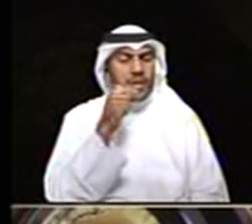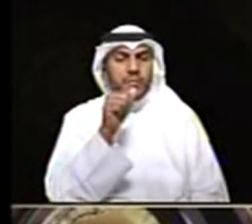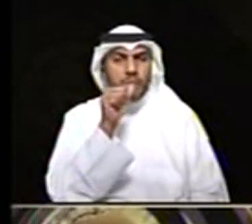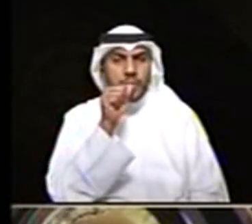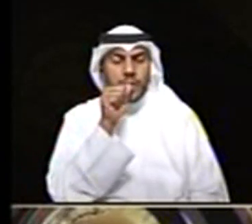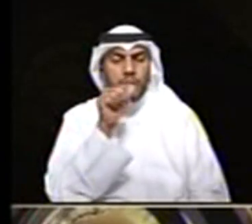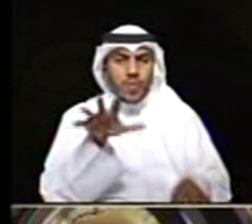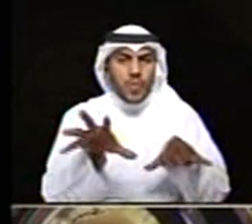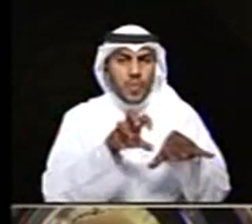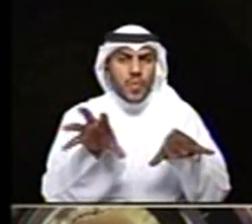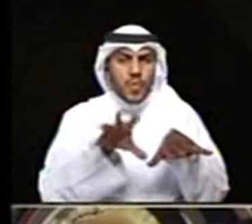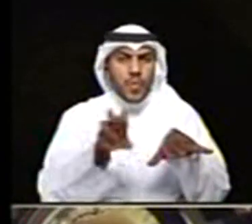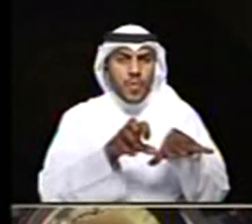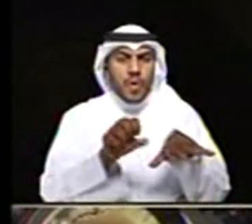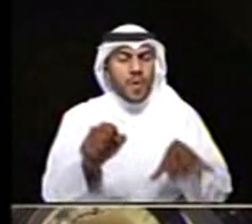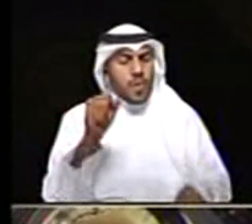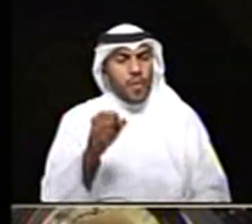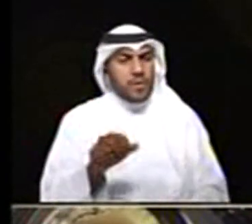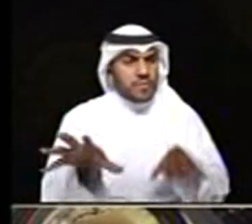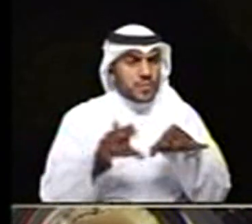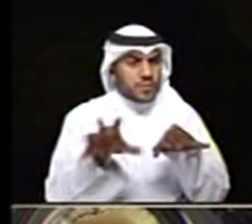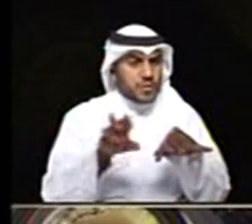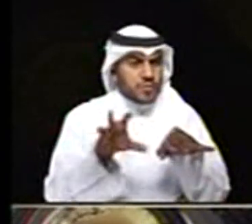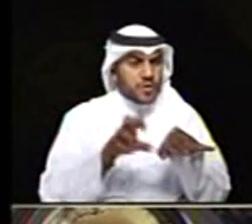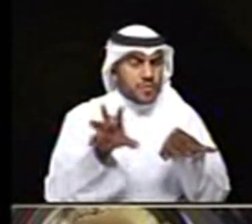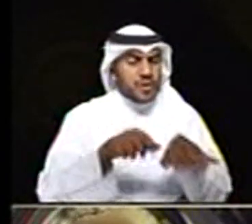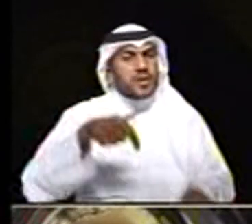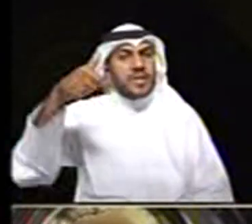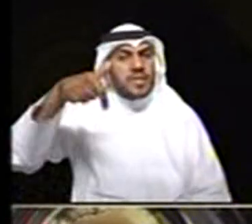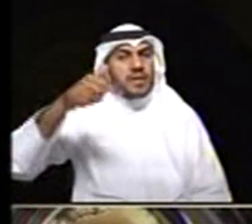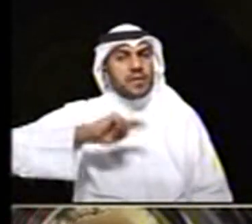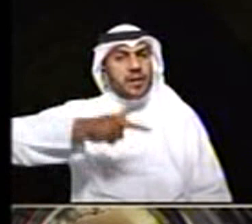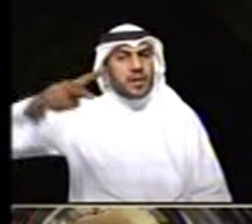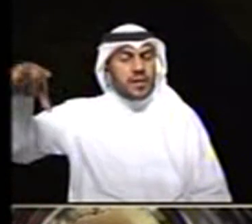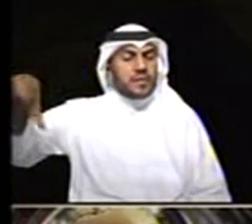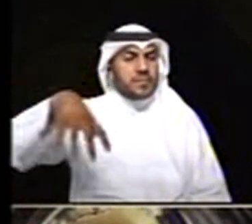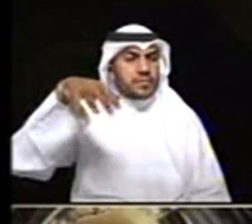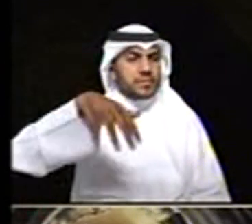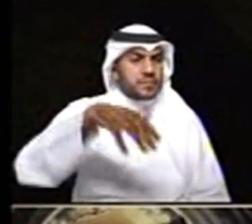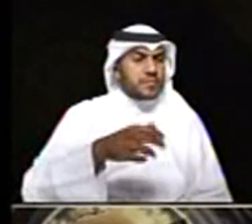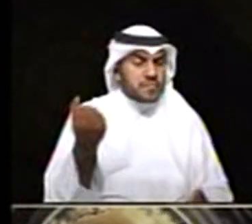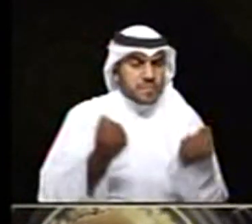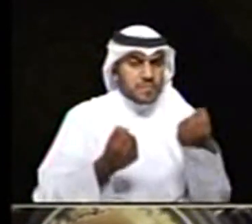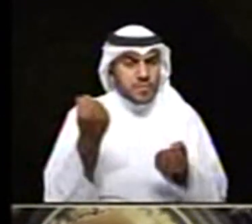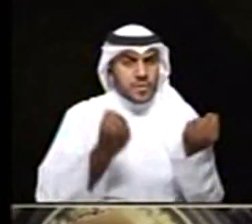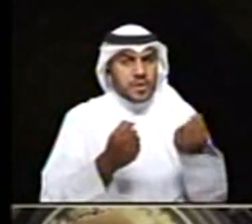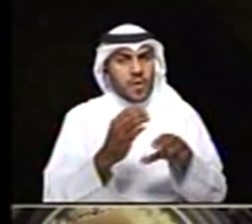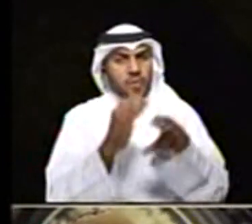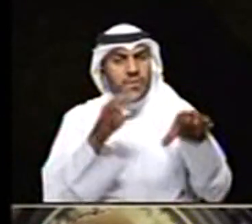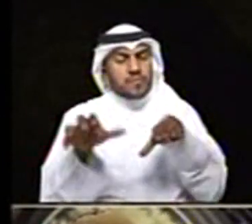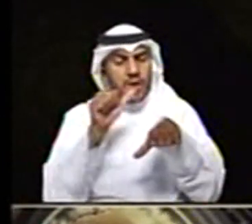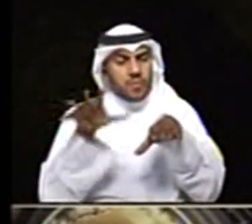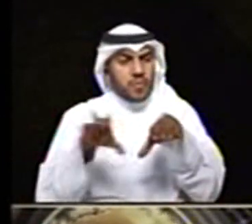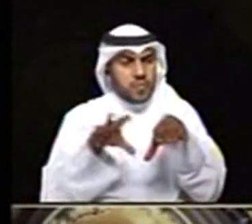6 مضخات بالمنطقة هذه، وهناك منهول آخر الآن راكبين 3، وراح تركبون 3 آخرين الليلة